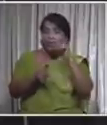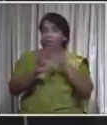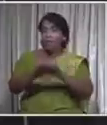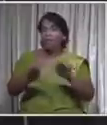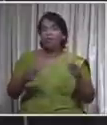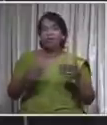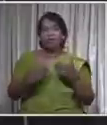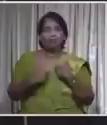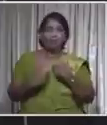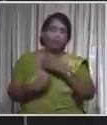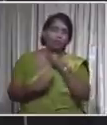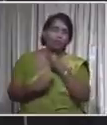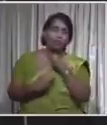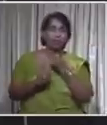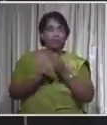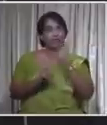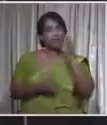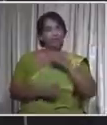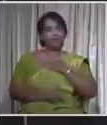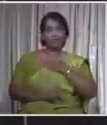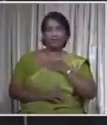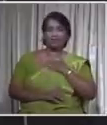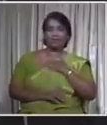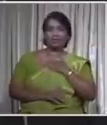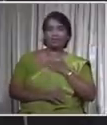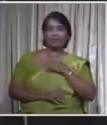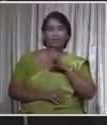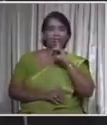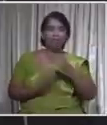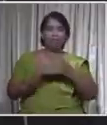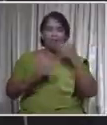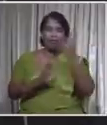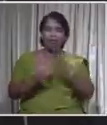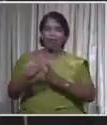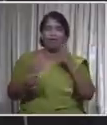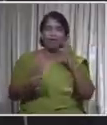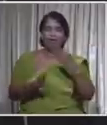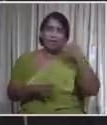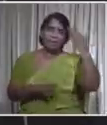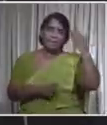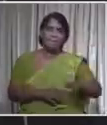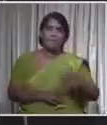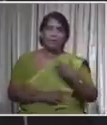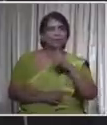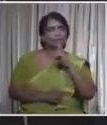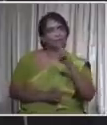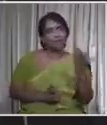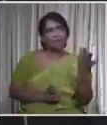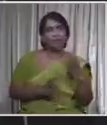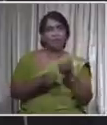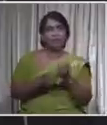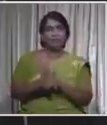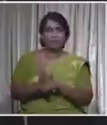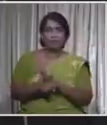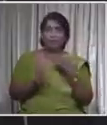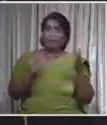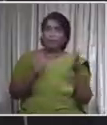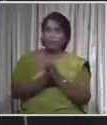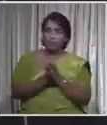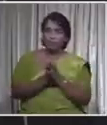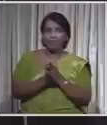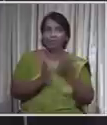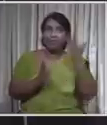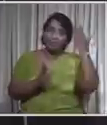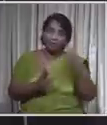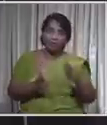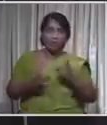අපි බොරුවට මම ජනාධිපති අපි කොහොමද දන්නේ තවද අවුරුද්දක් යනකොට මම අපි මැරලා තියෙන්නේ මේ කොරෝනා එකත් එක්ක අපි